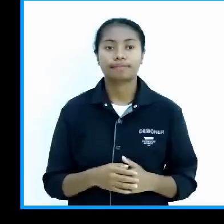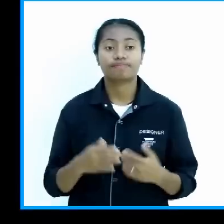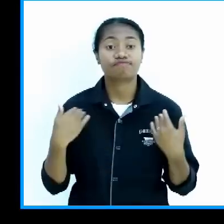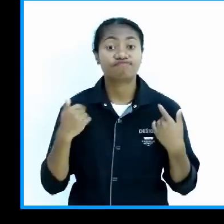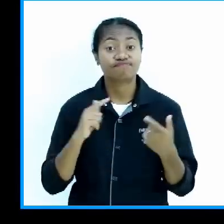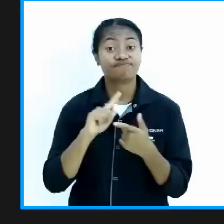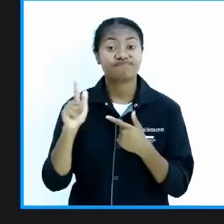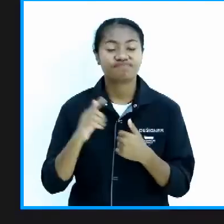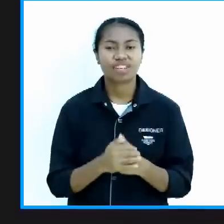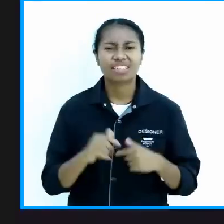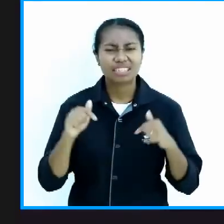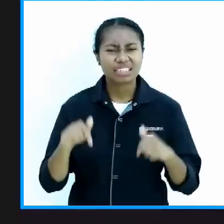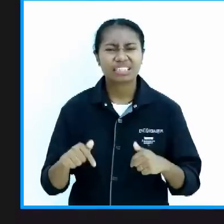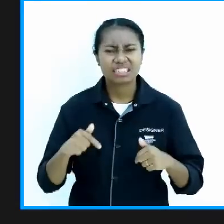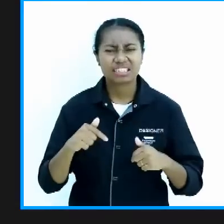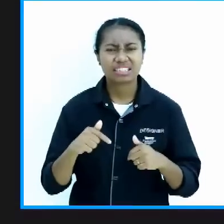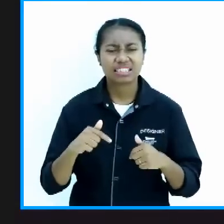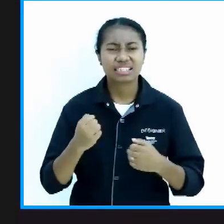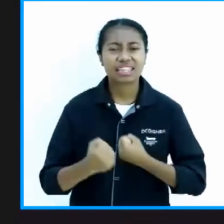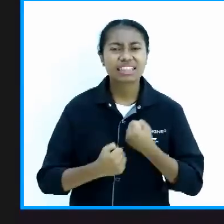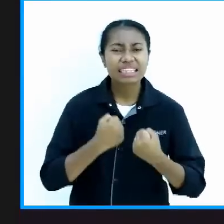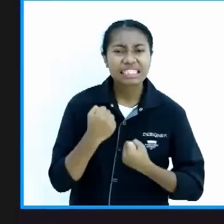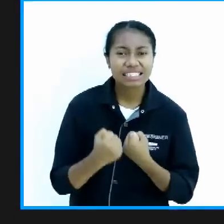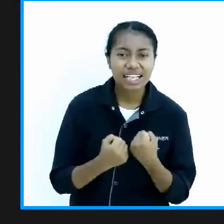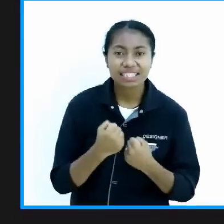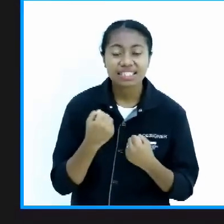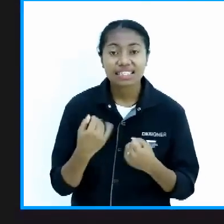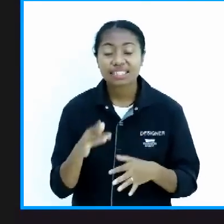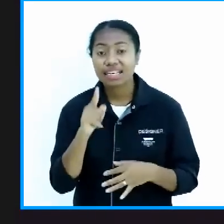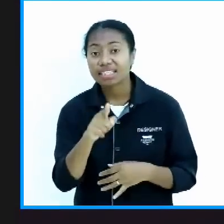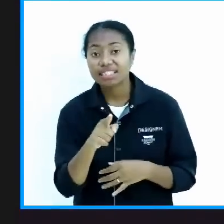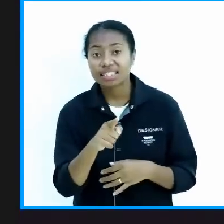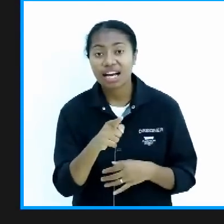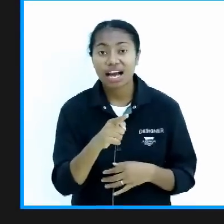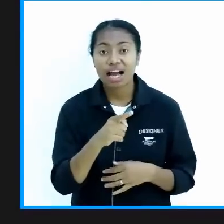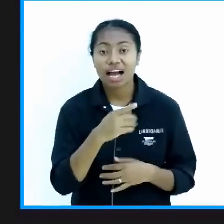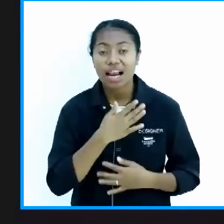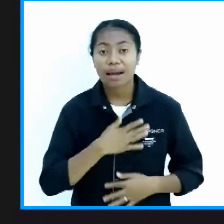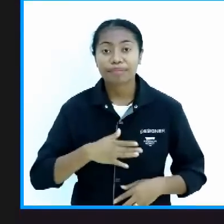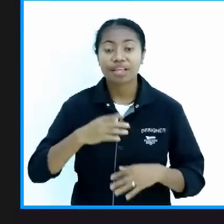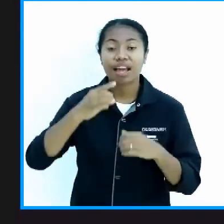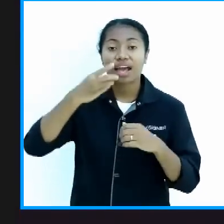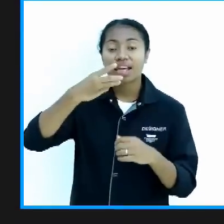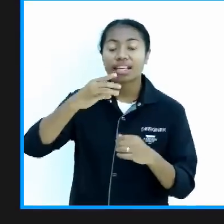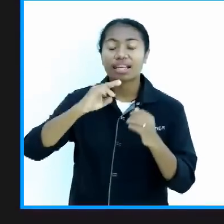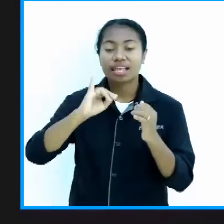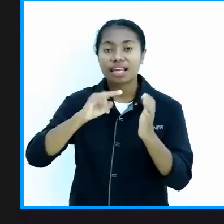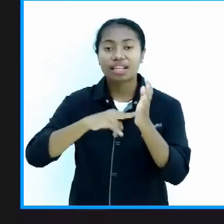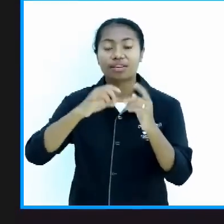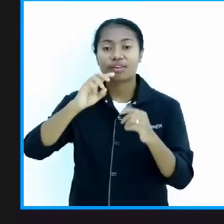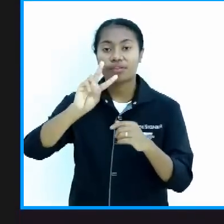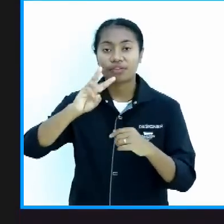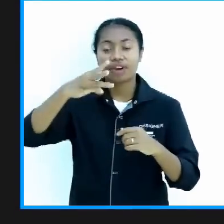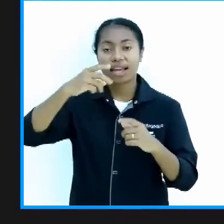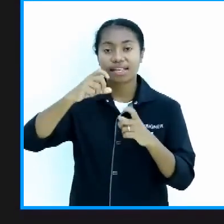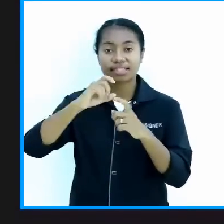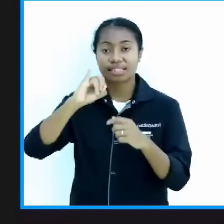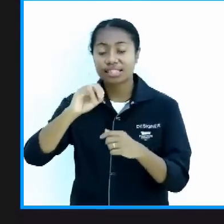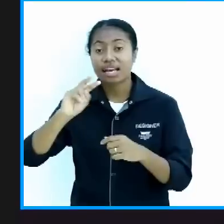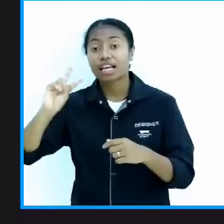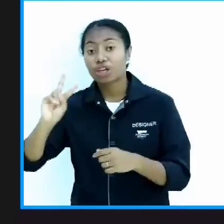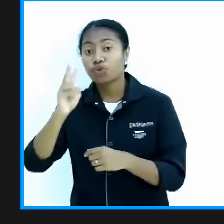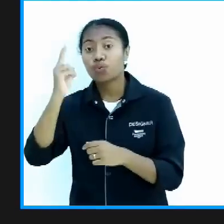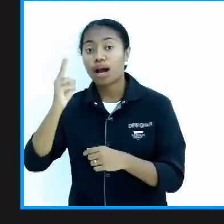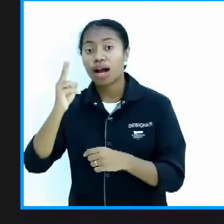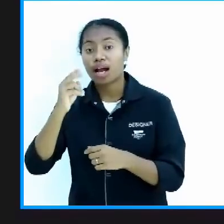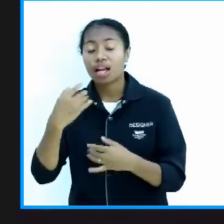yang terjadi ketika dia sebelumnya ya. Ini yang terjadi ketika dia mengalami reinfeksi atau infeksi kedua. Nah, infeksi kedua karena dia